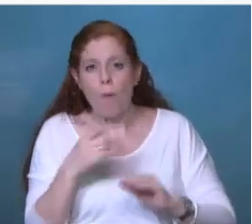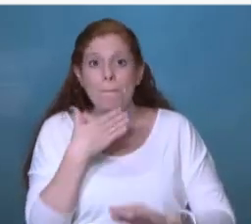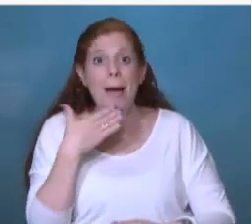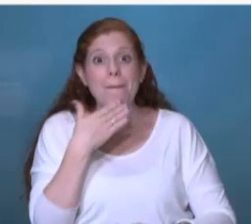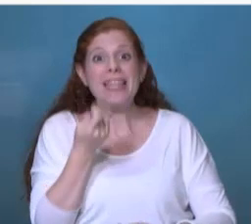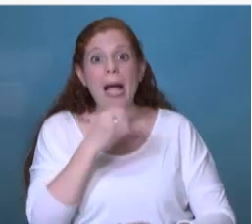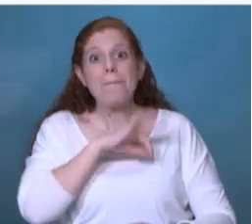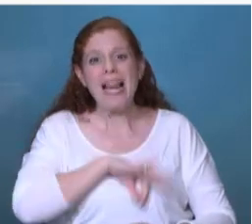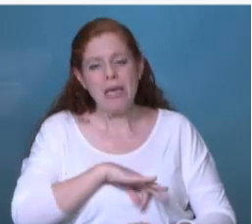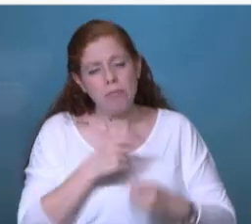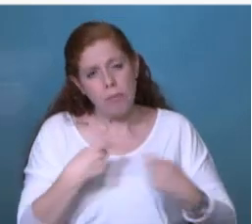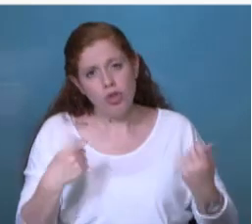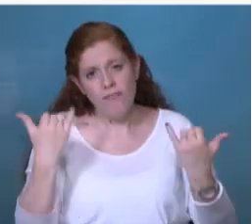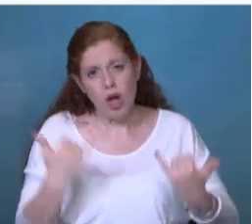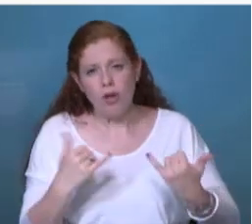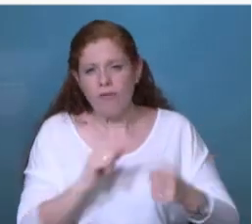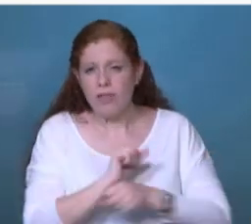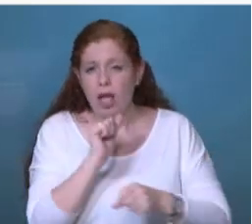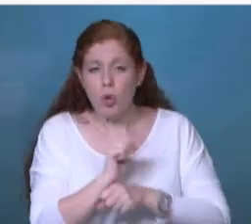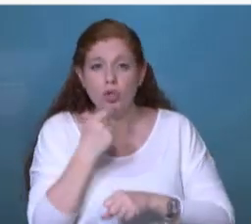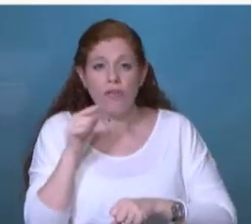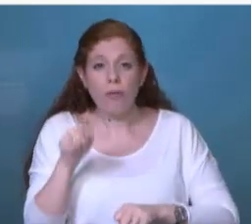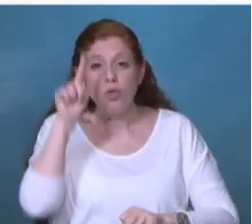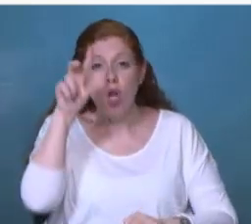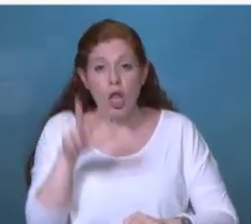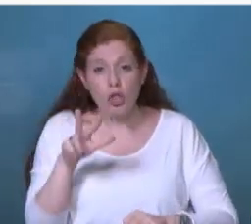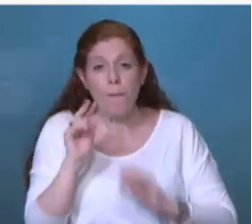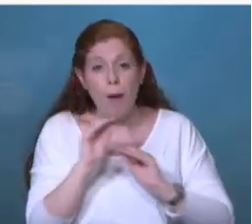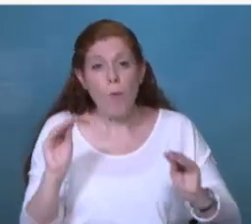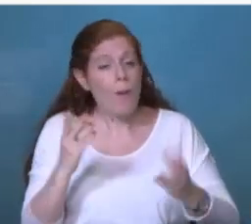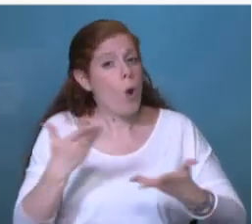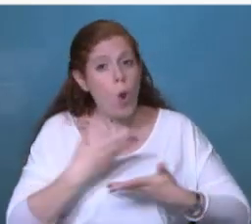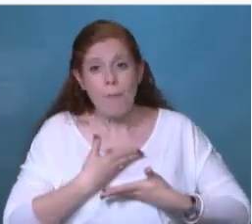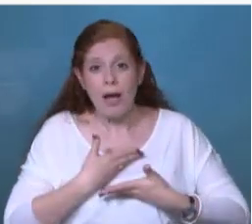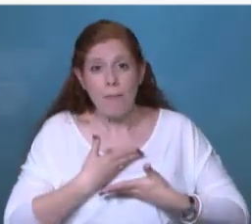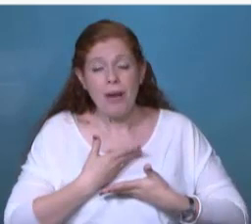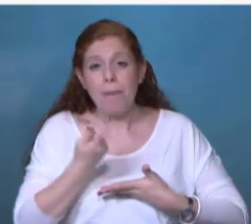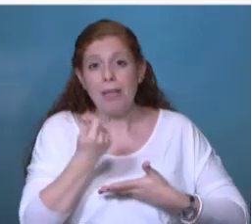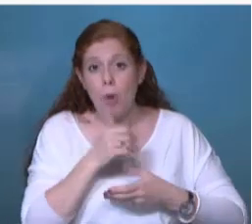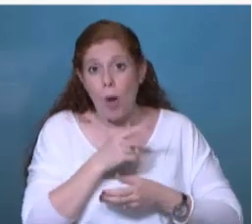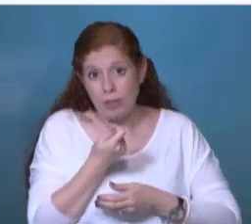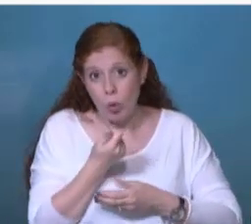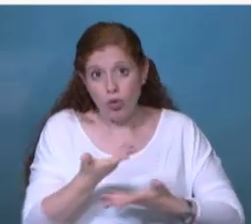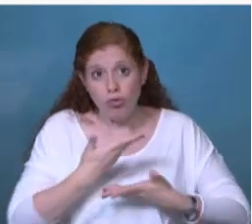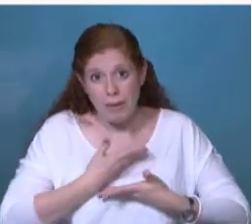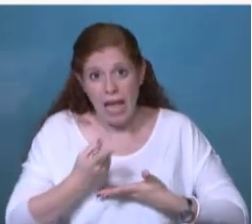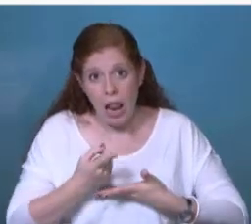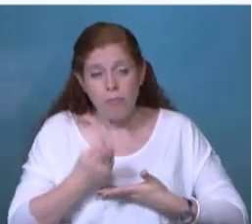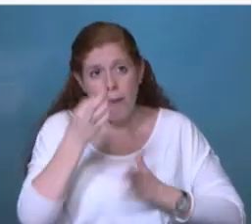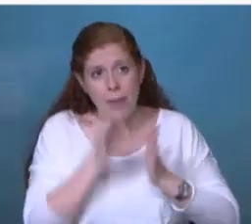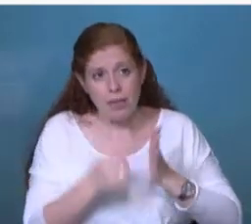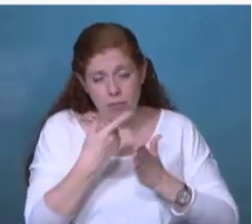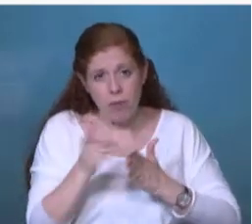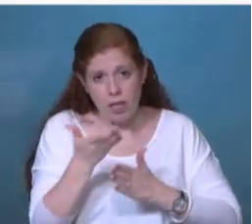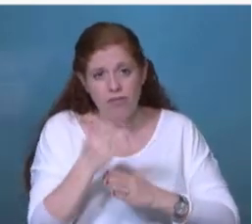במשק, ועכשיו עולות טענות שלפיהן כשליש מהמורים לא מקבלים את מלוא המשכורת שמגיעה להם. הפרטים בכתבה